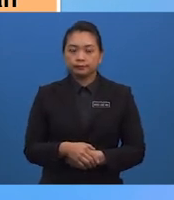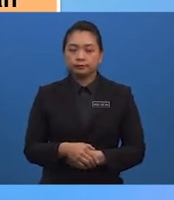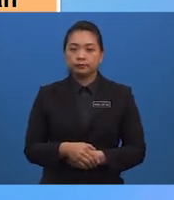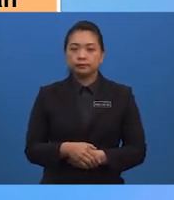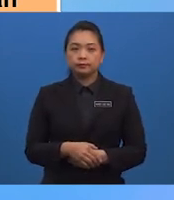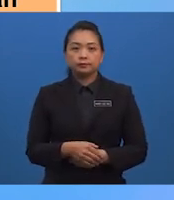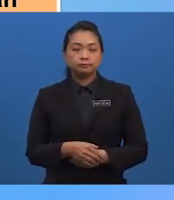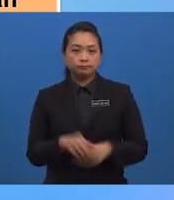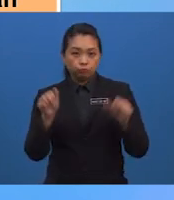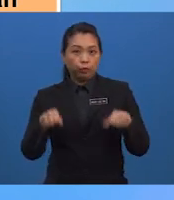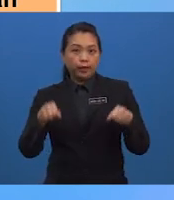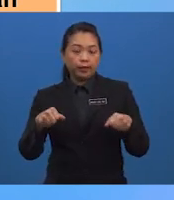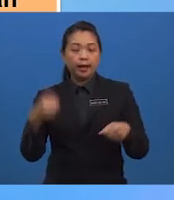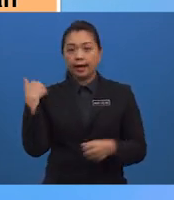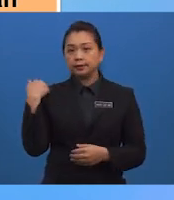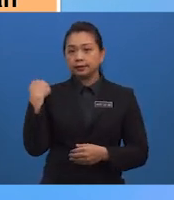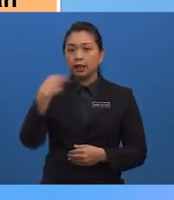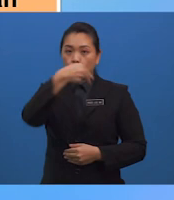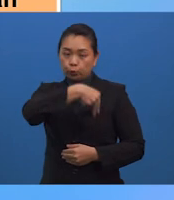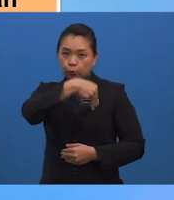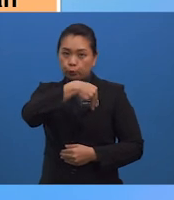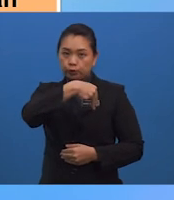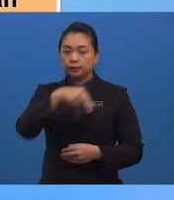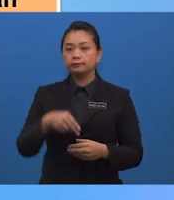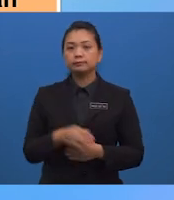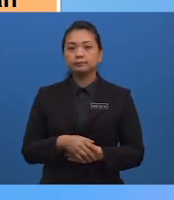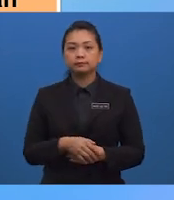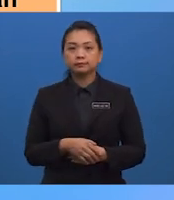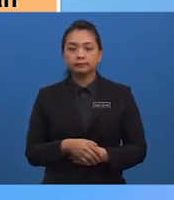dalam konteks pengaliran buruh dan juga kepakaran.